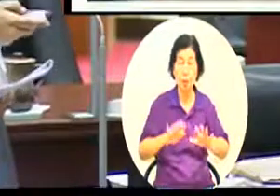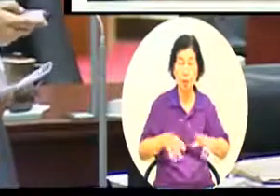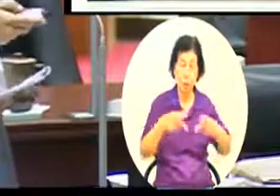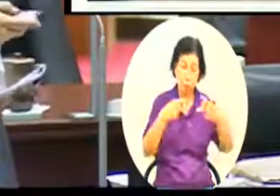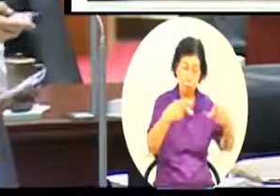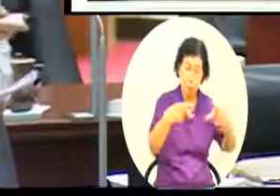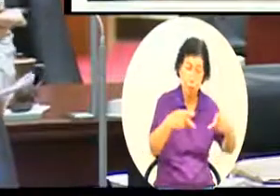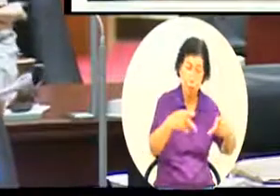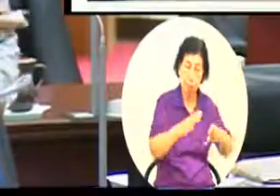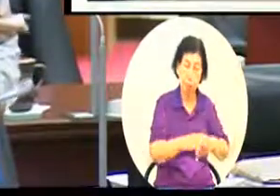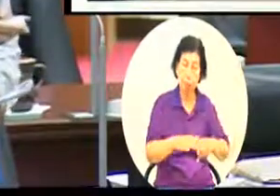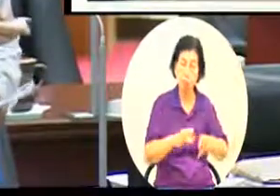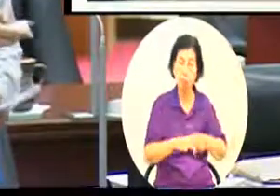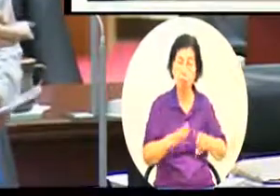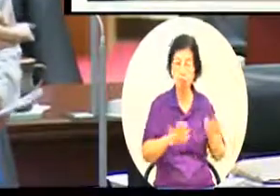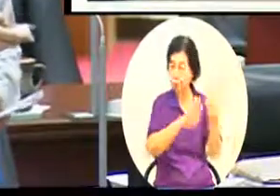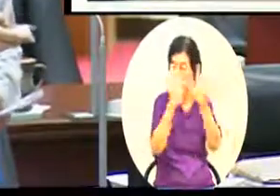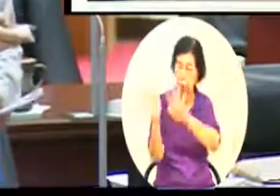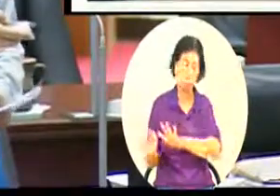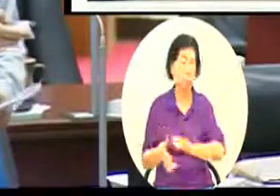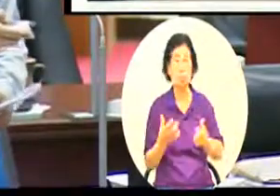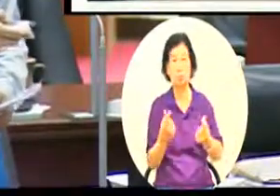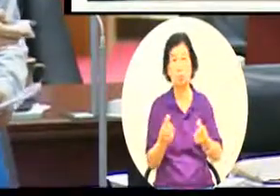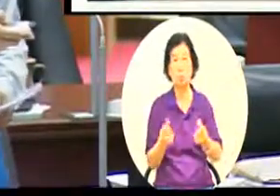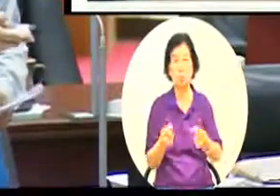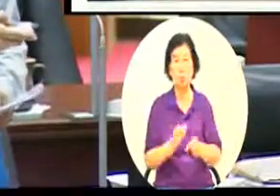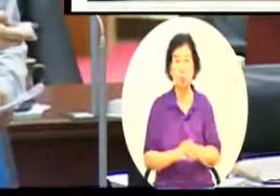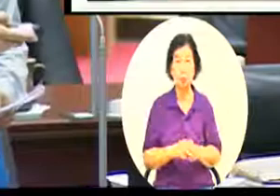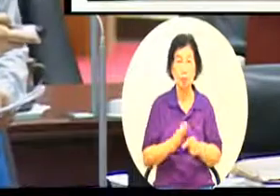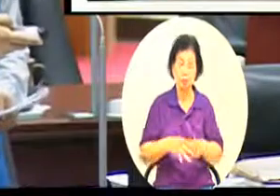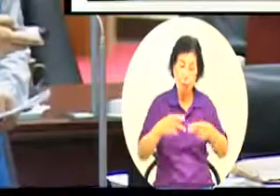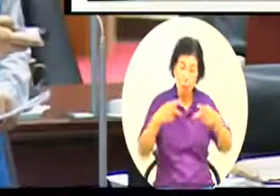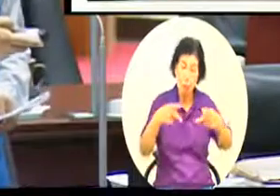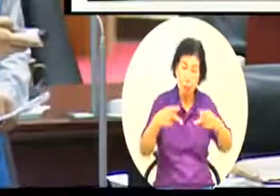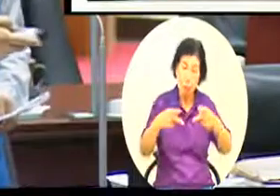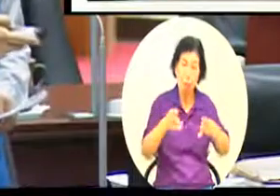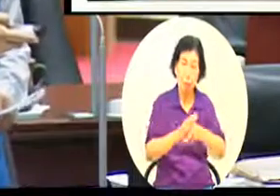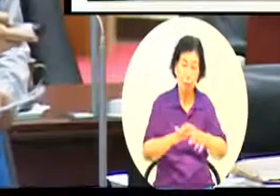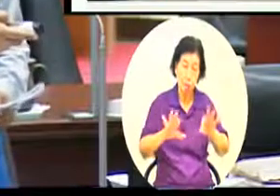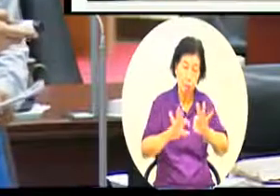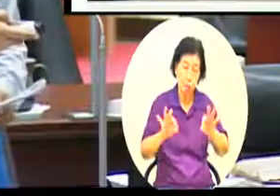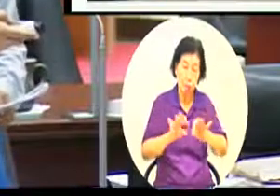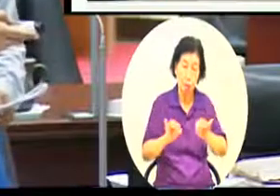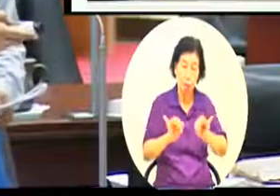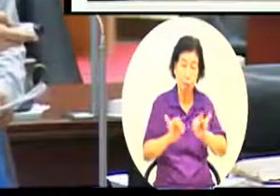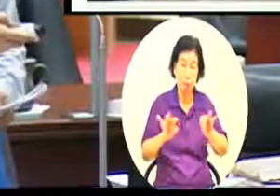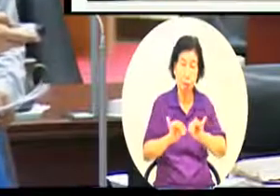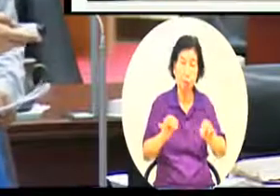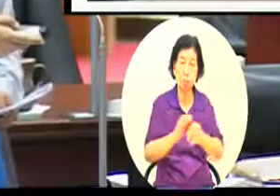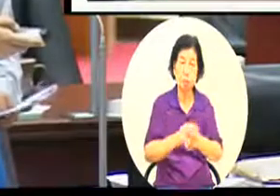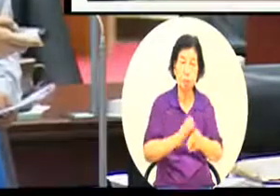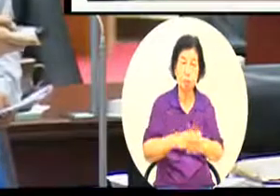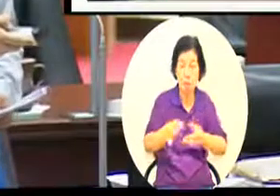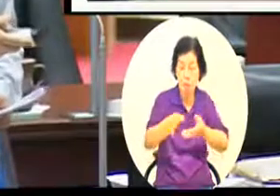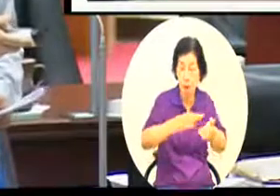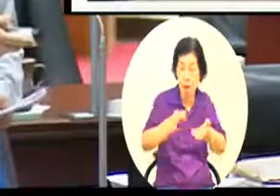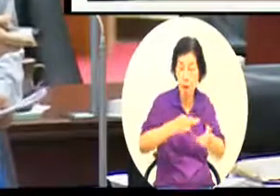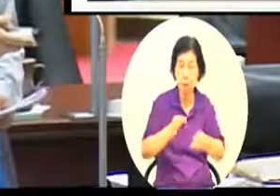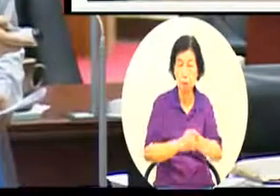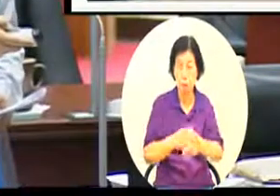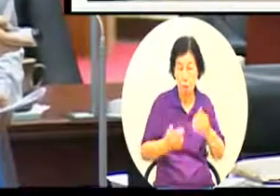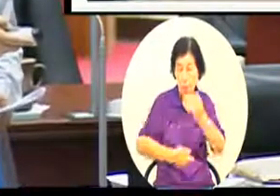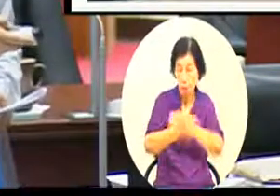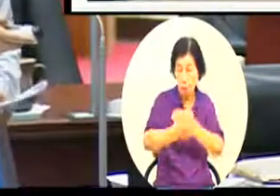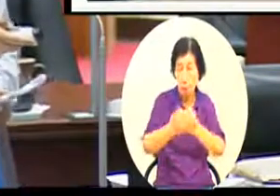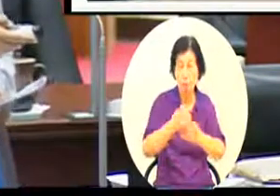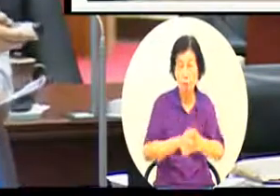是要说他为什么要说，既然捷运站这么好，他为什么要把地卖掉？他赶快积极来开发就好了，为什么